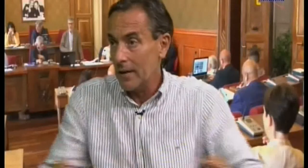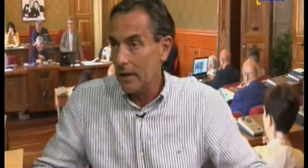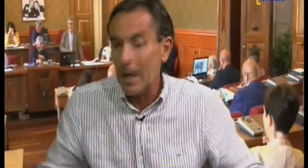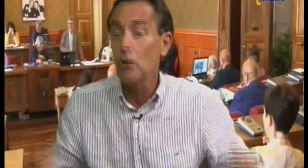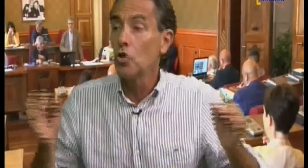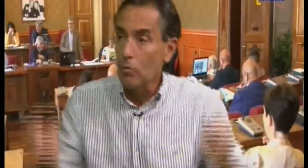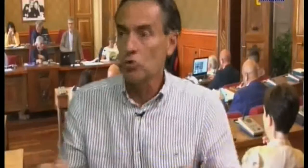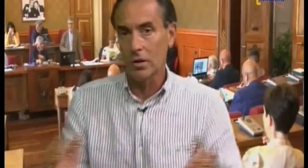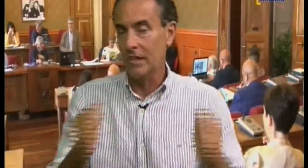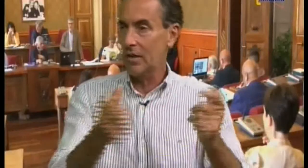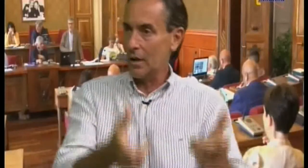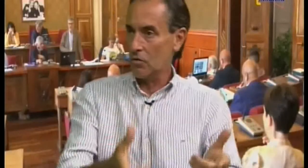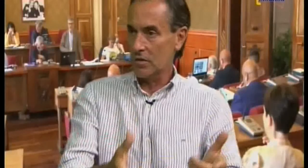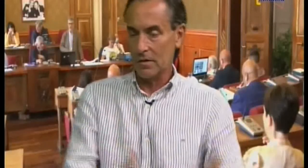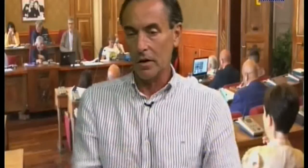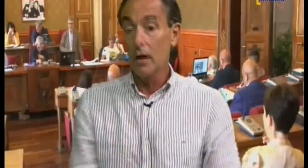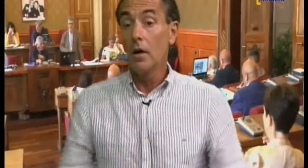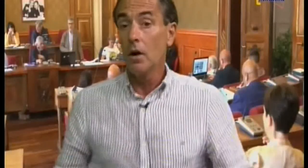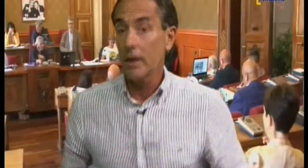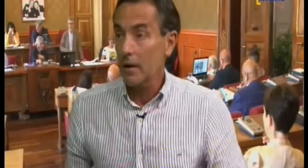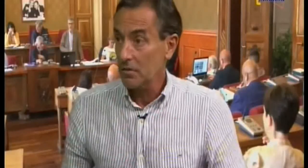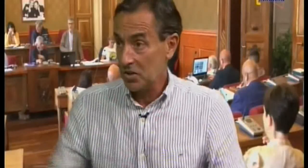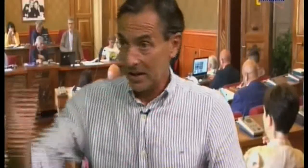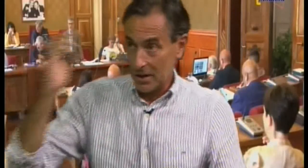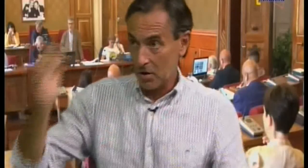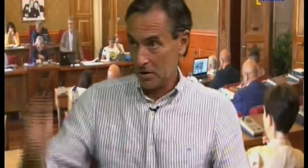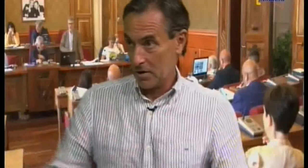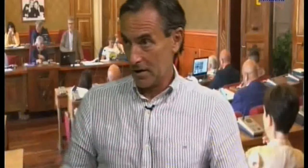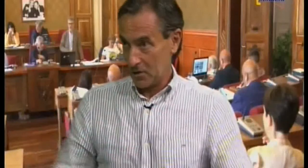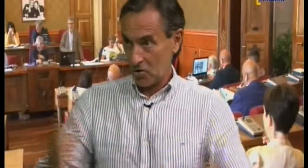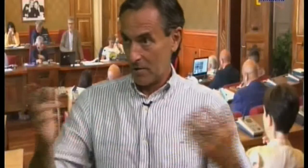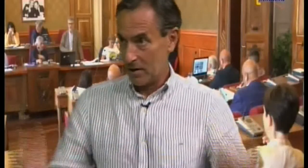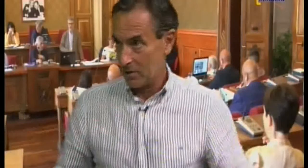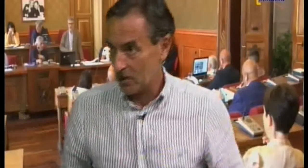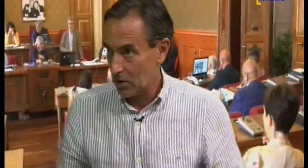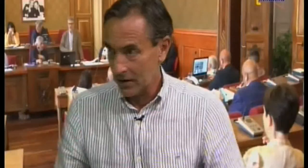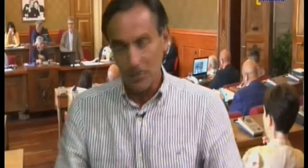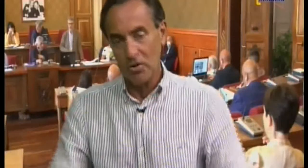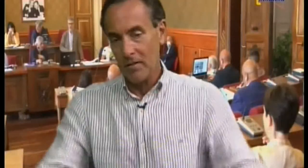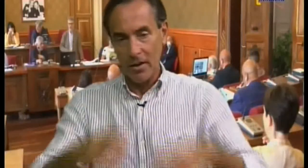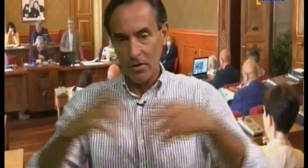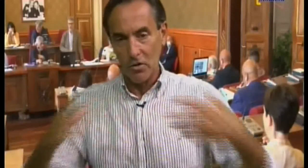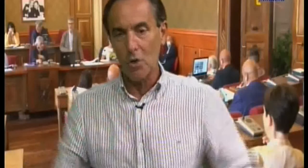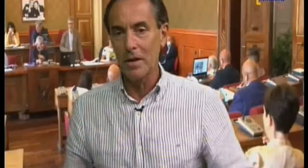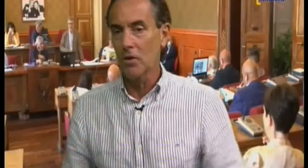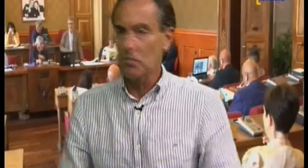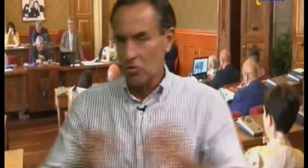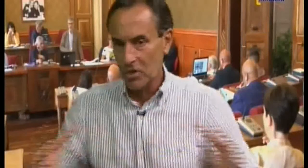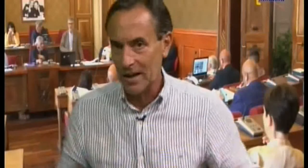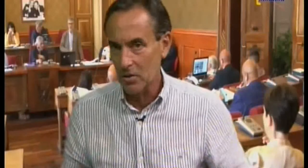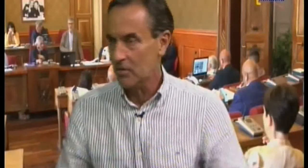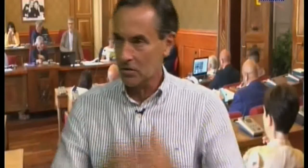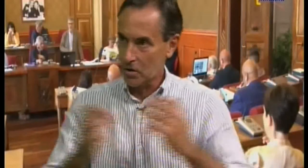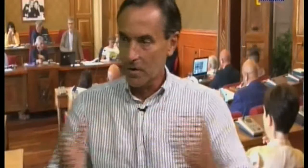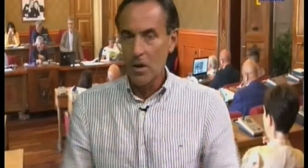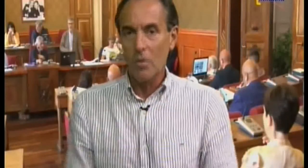fare, hanno dovuto rilasciare la concessione. Ora, c'era Andreotti, no, che diceva, no, quello a pensare che diceva. Male. Allora, siccome io non ci